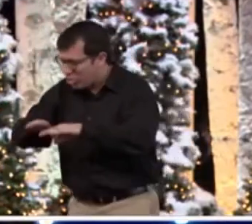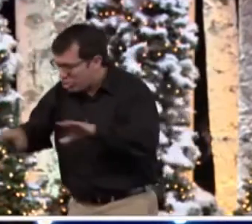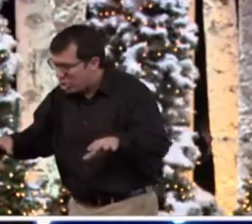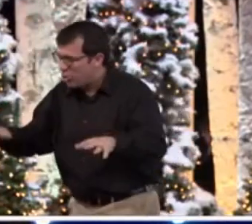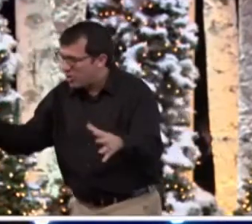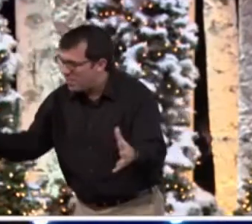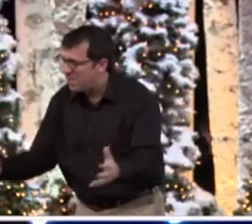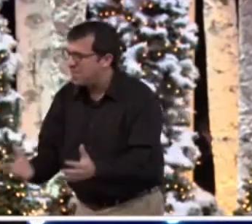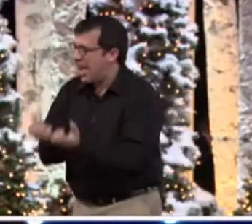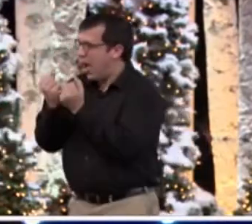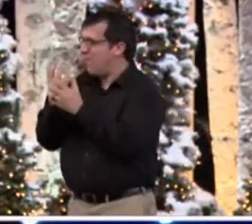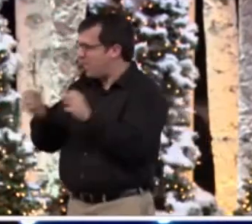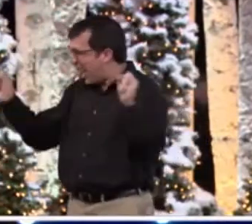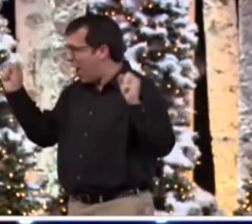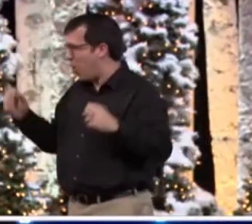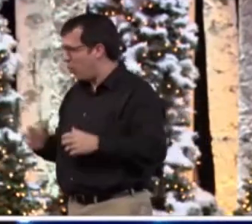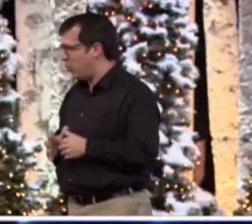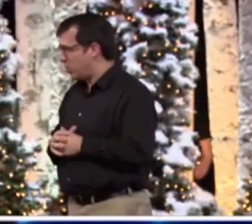चाहनुहुन्छ।